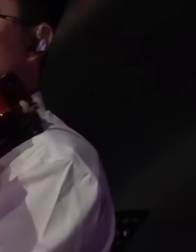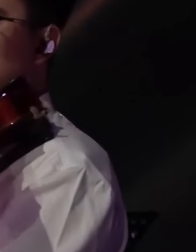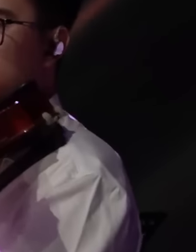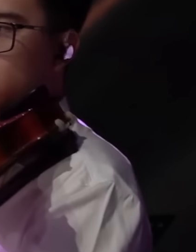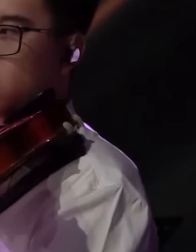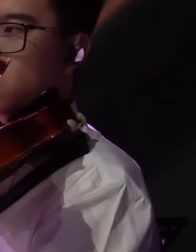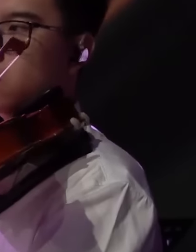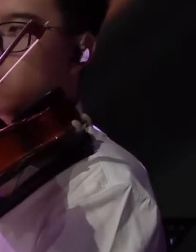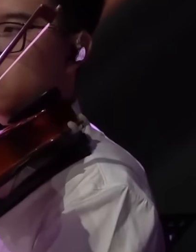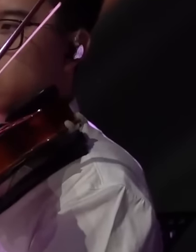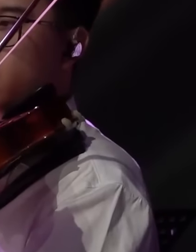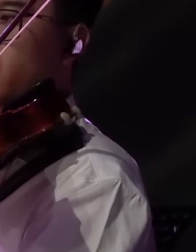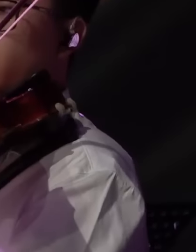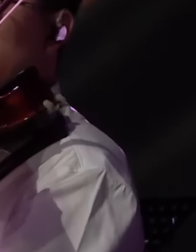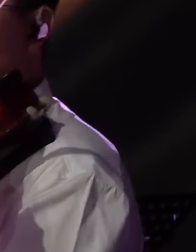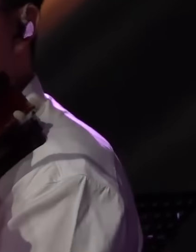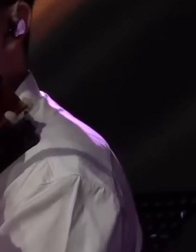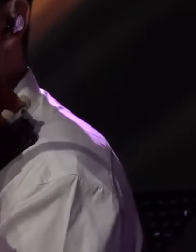untuk